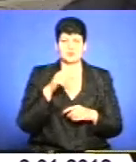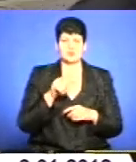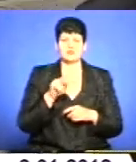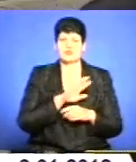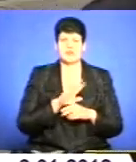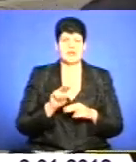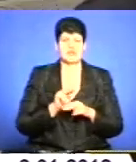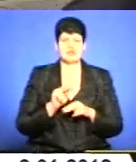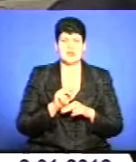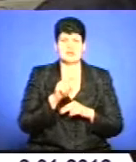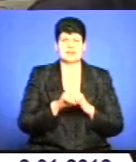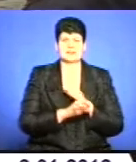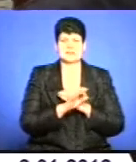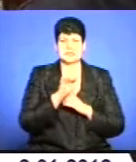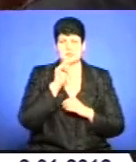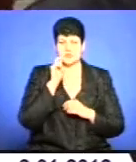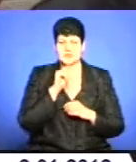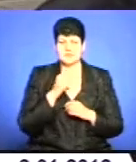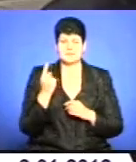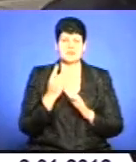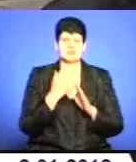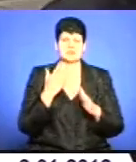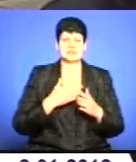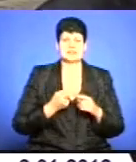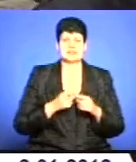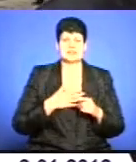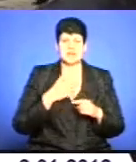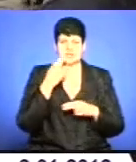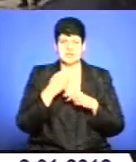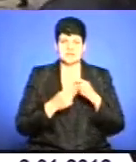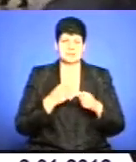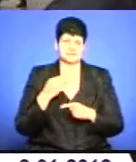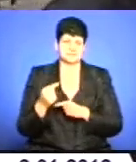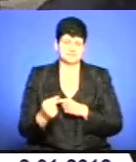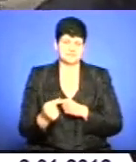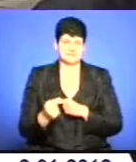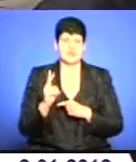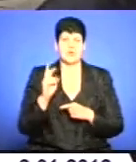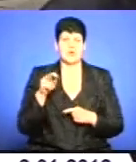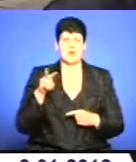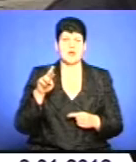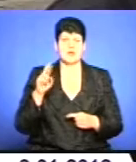їх на Східній Україні. В першу чергу, це наші звичаї, традиції, обряди, колядки.